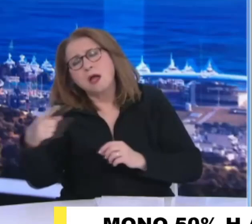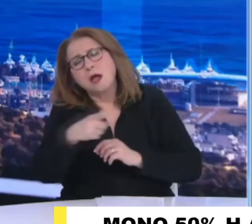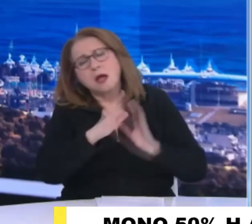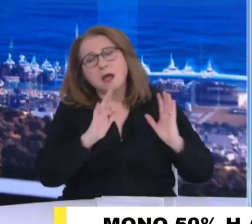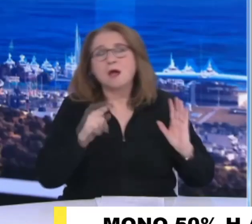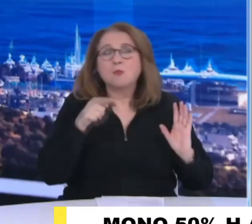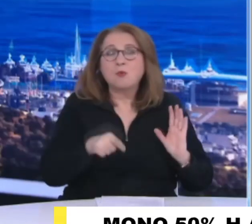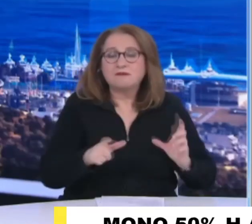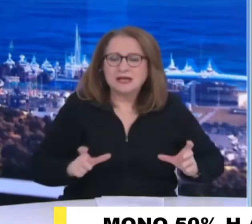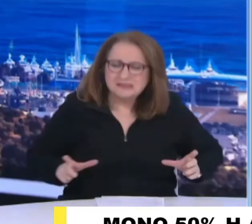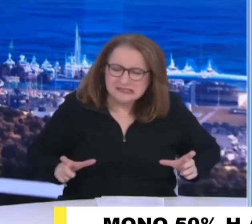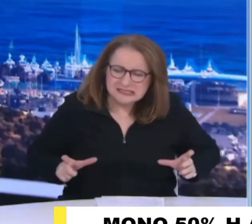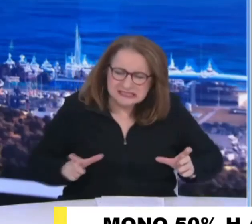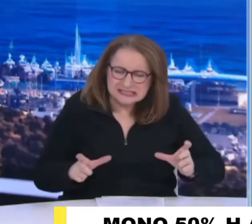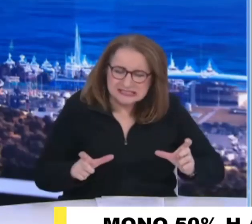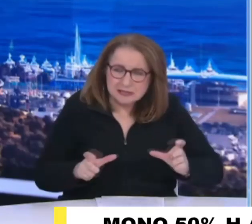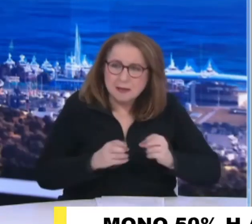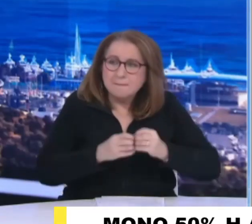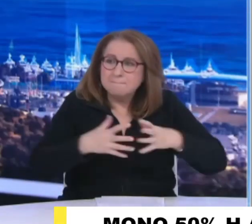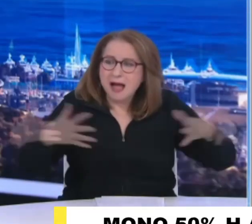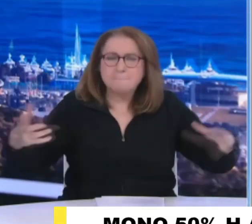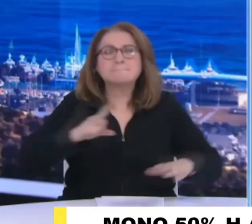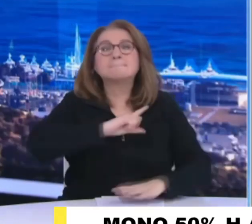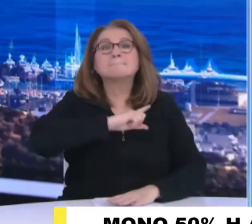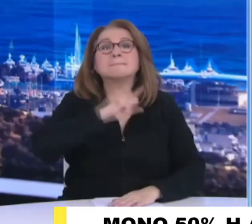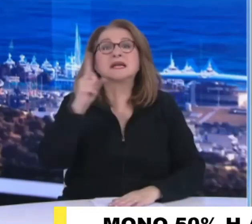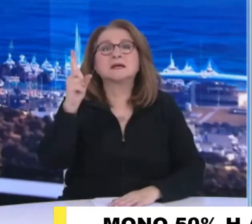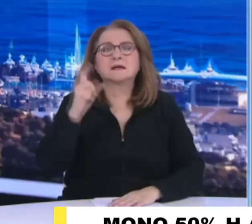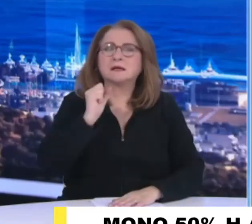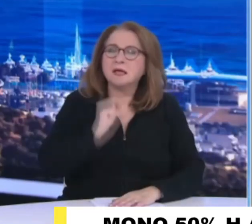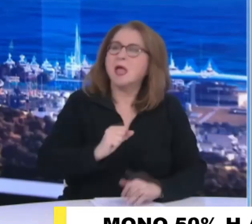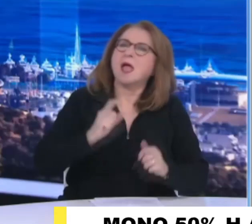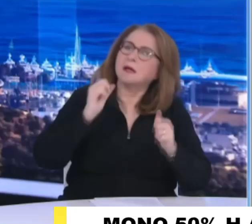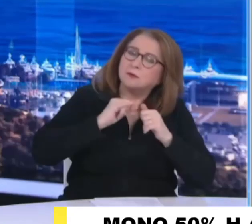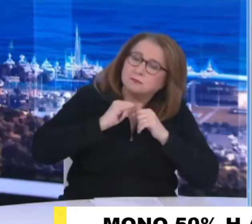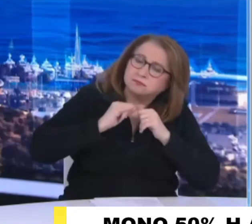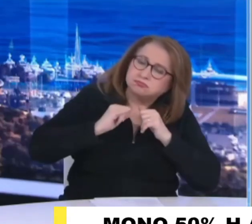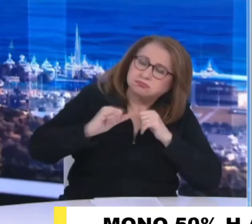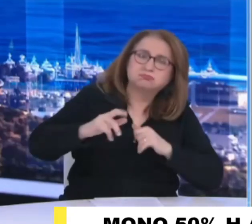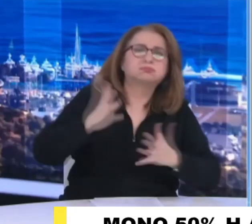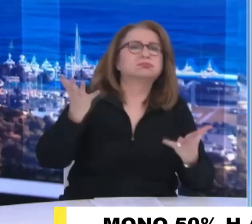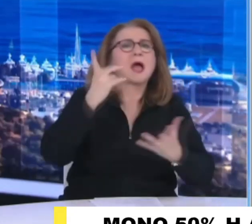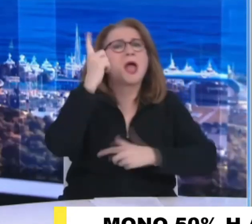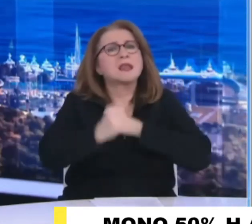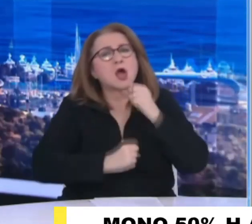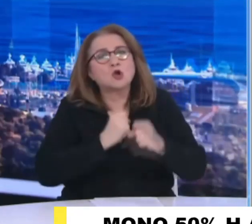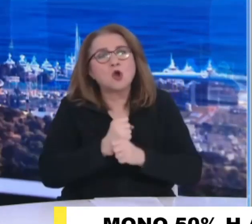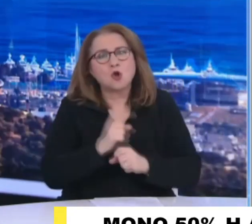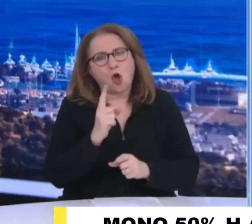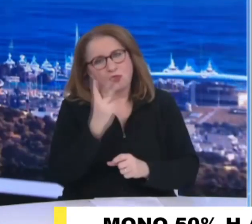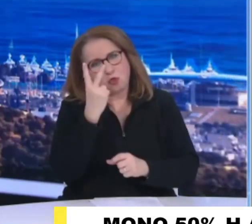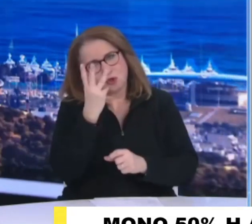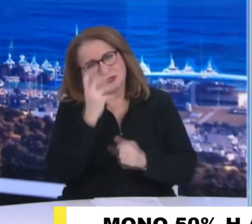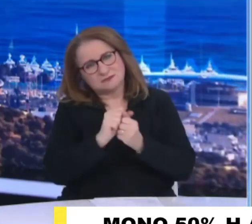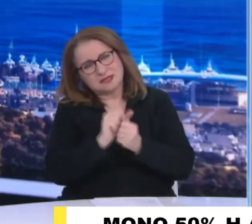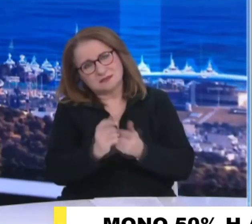και να σταματήσει τη μετάδοση, είπε. Επεσήμανε πάντως πως η τρίτη δόση παίζει σημαντικό ρόλο στο θέμα της θνητότητας